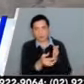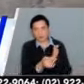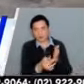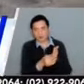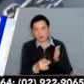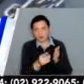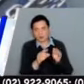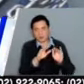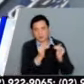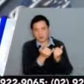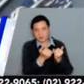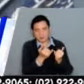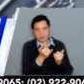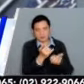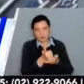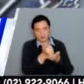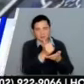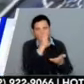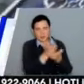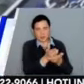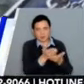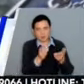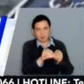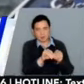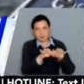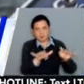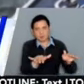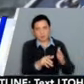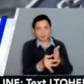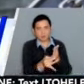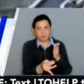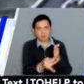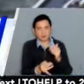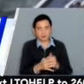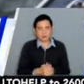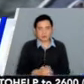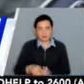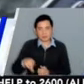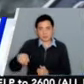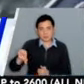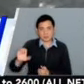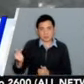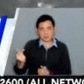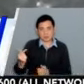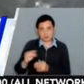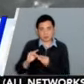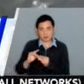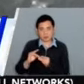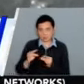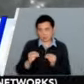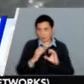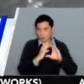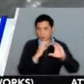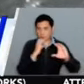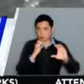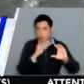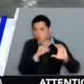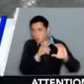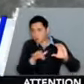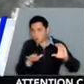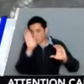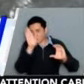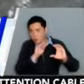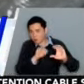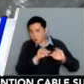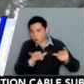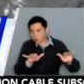ng langis. Ayon sa Bataan PCG, wala pang nakikitang langis na tumagas mula sa karga ng barko. Posibleng fuel ng barko o fuel